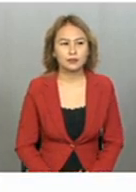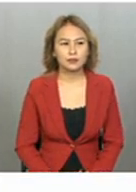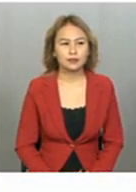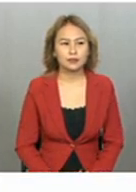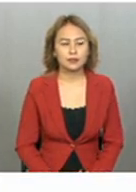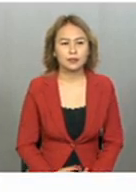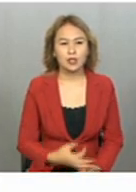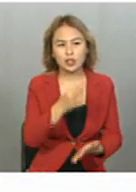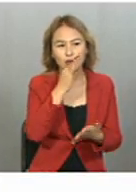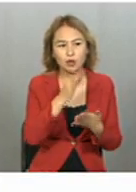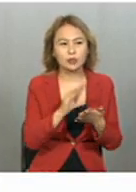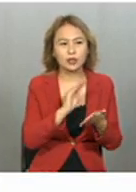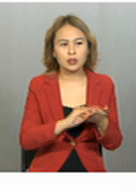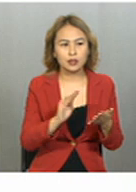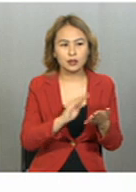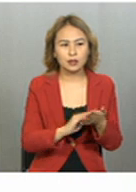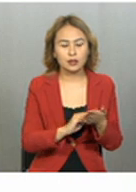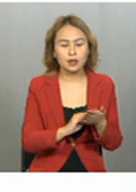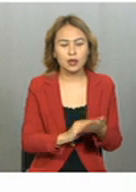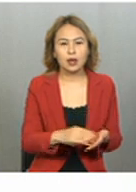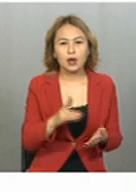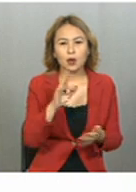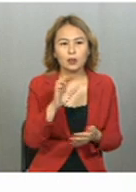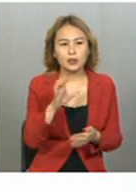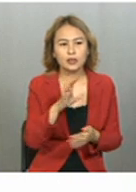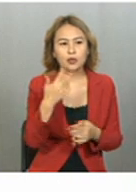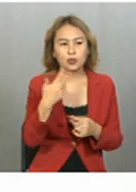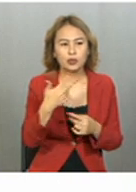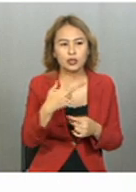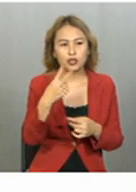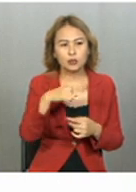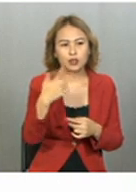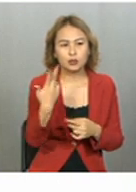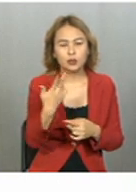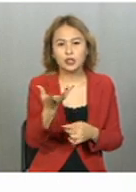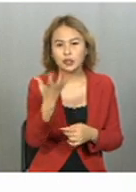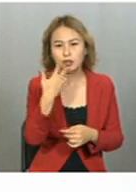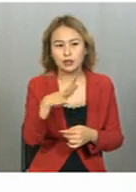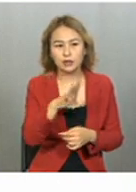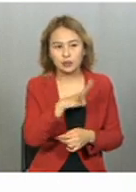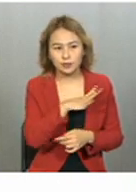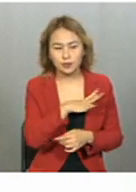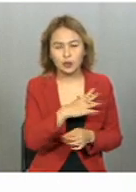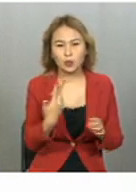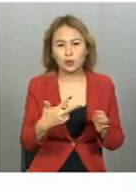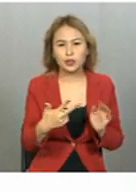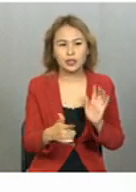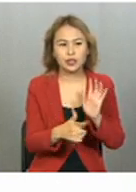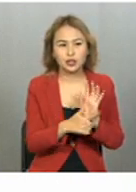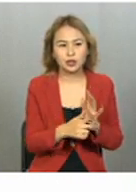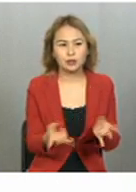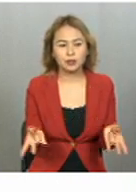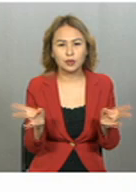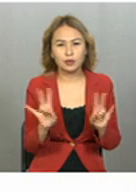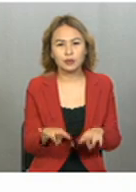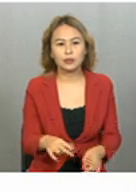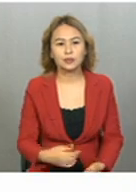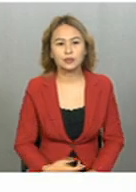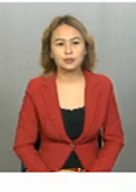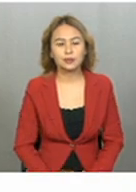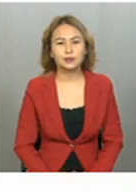жауабын жазайық. Сонда қымыздың 30-дан 23 бөлігі ішілді және 30-дан 7